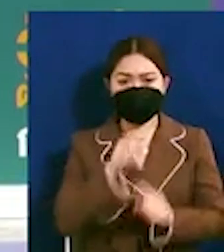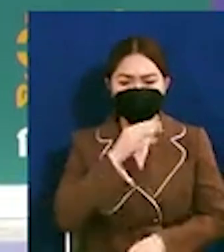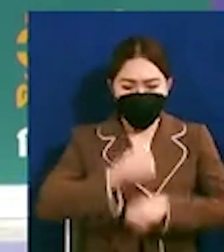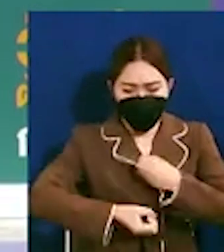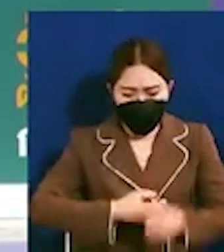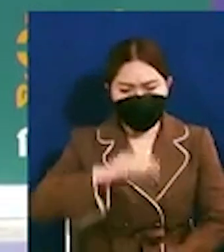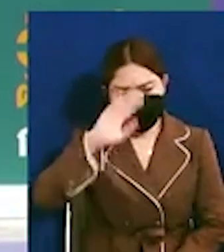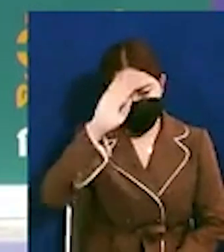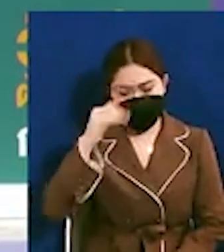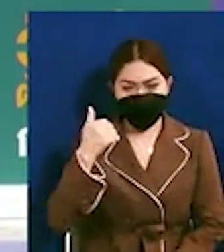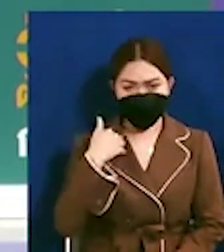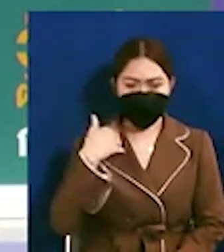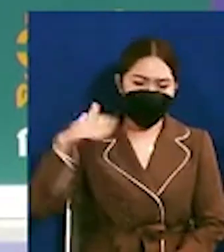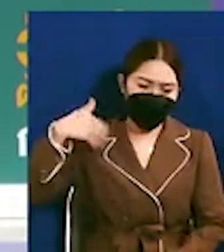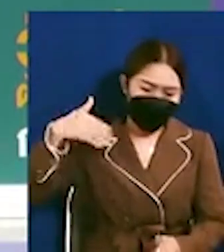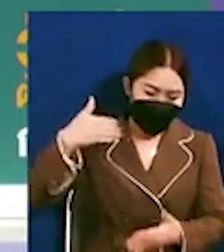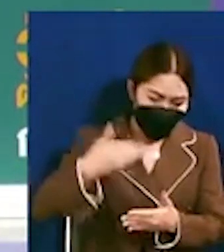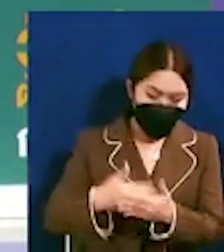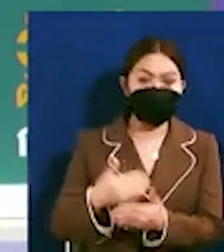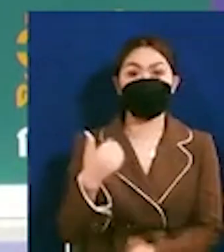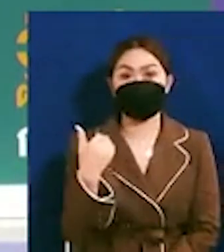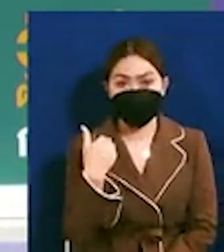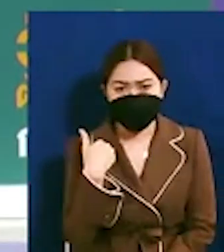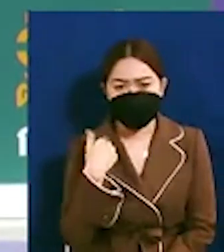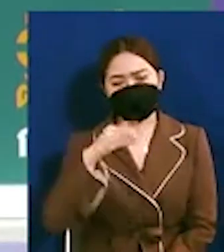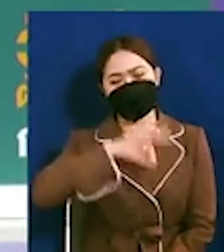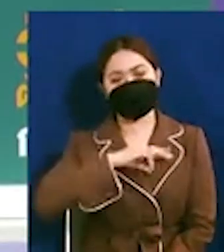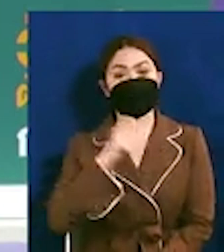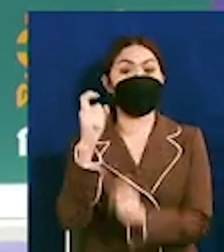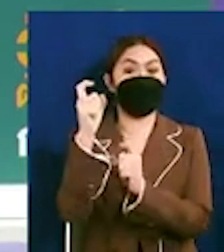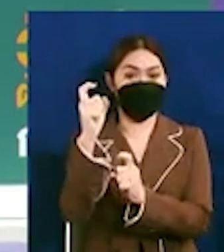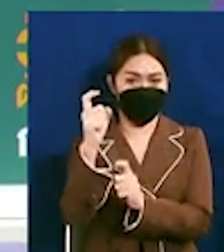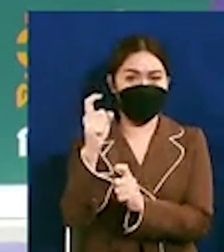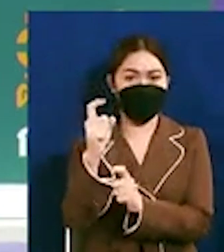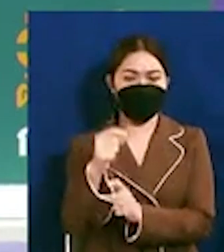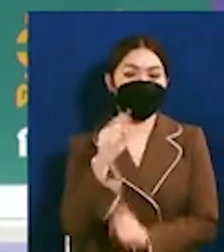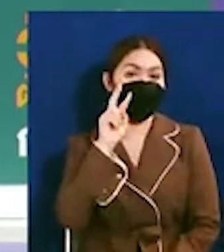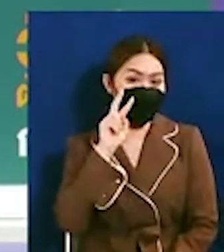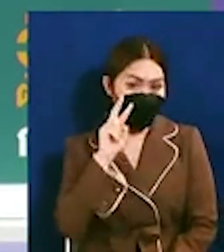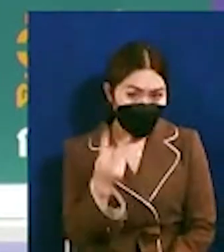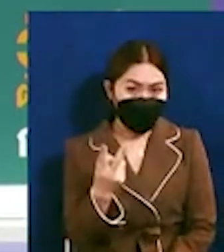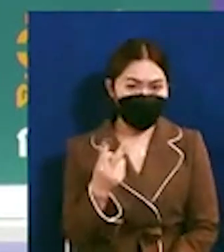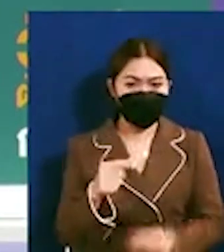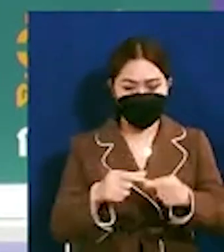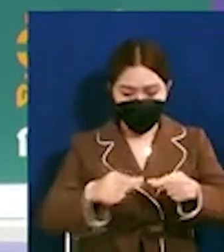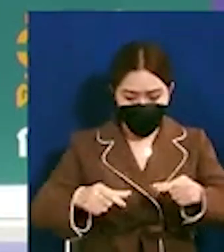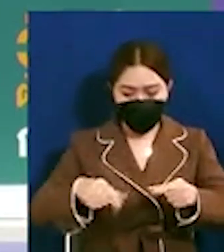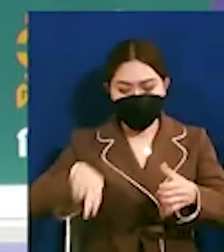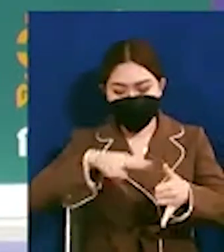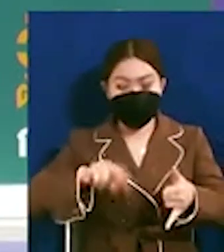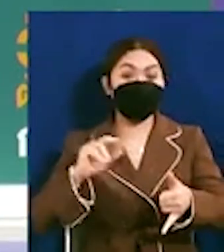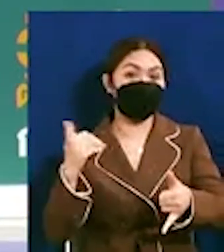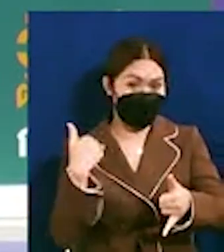นะครับหรือเวลาผ่านไประยะเวลาหนึ่งเนี่ยยังมีความเสี่ยงอยู่ก็อาจจะต้องมาตรวจซ้ำนะครับวันนี้คือเรื่องที่